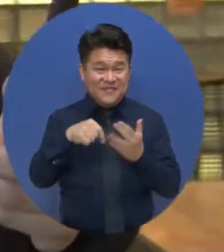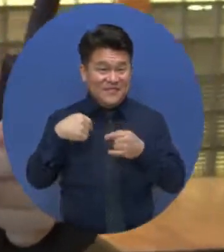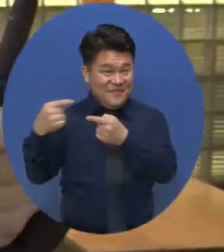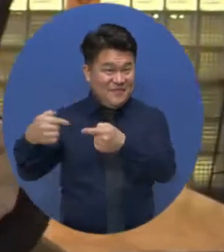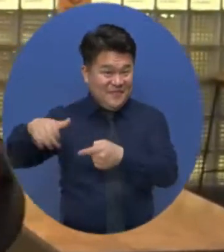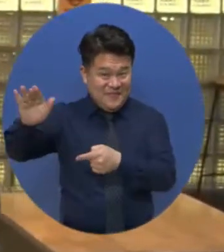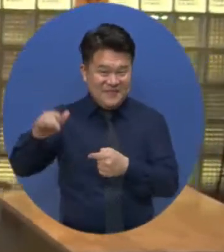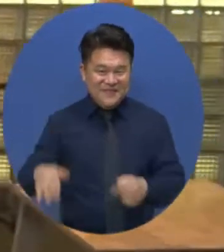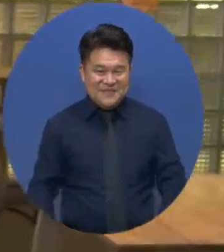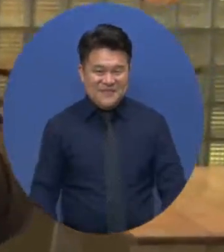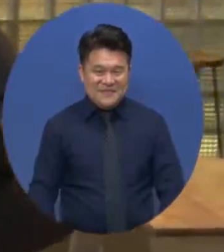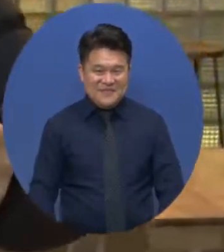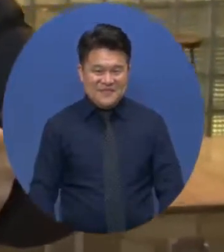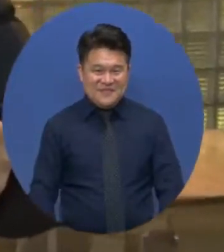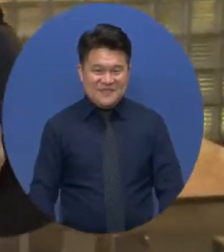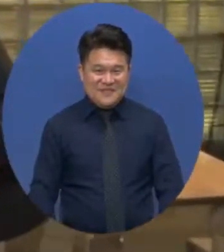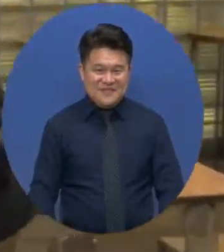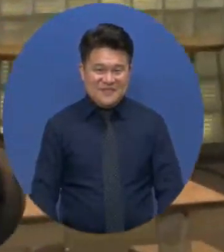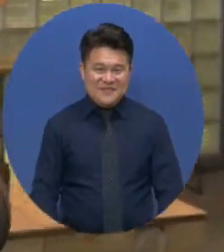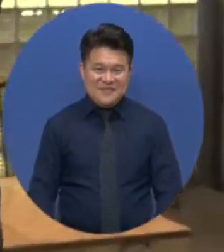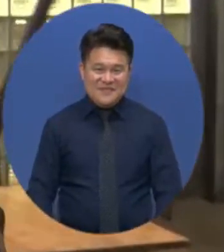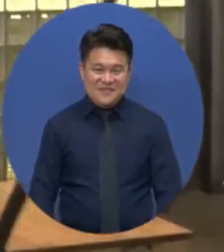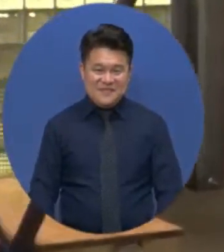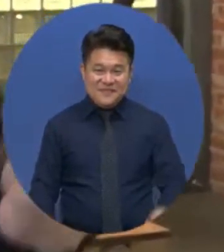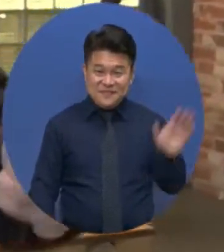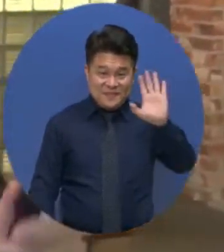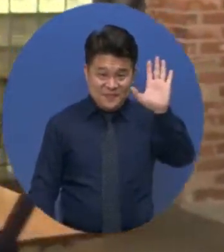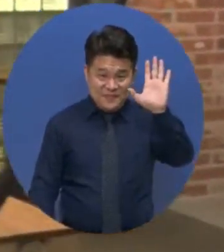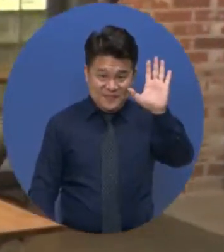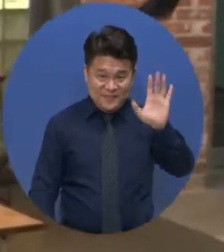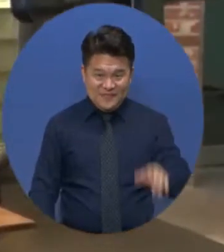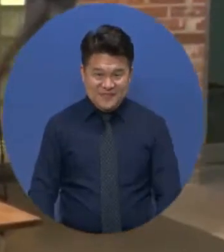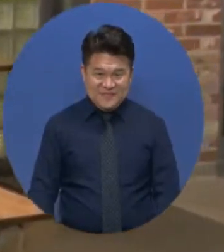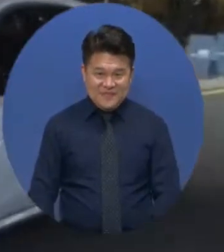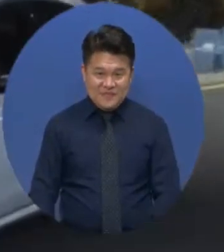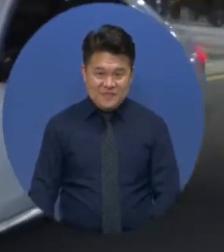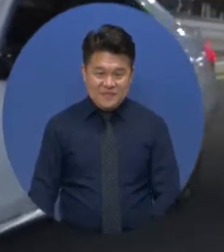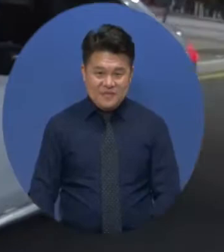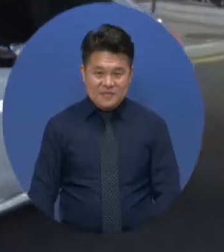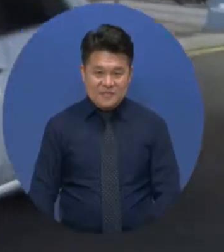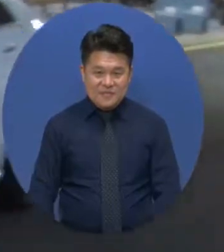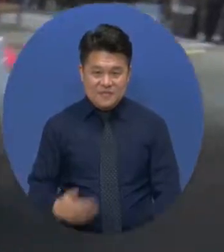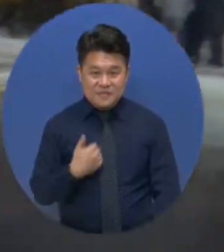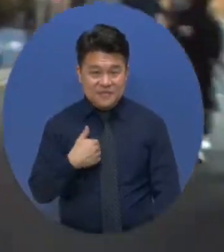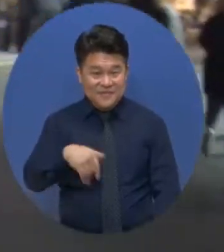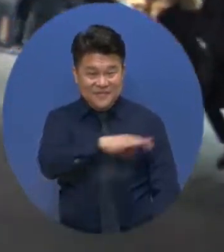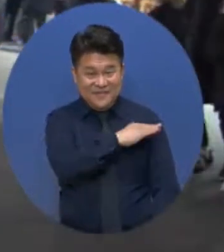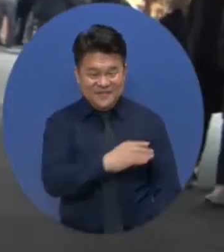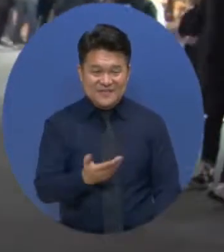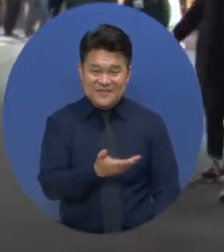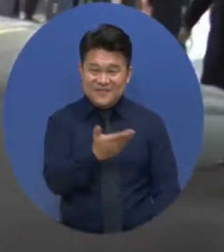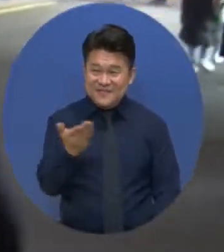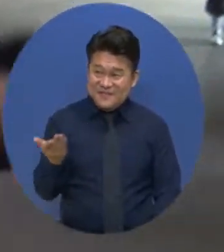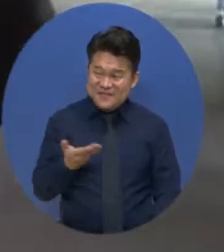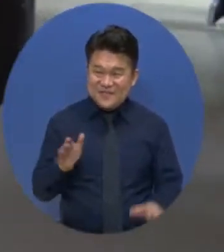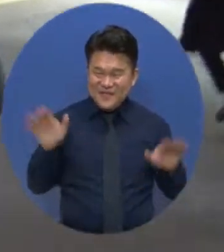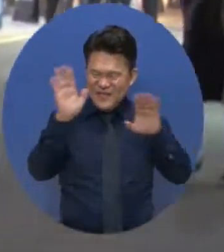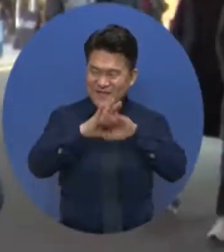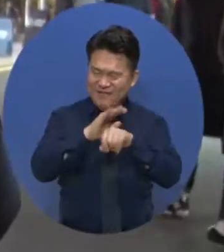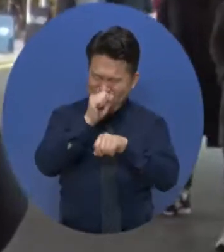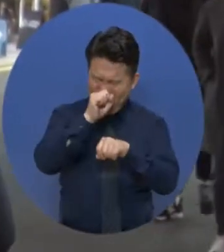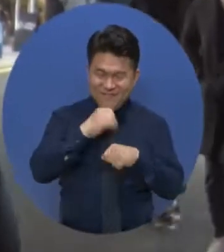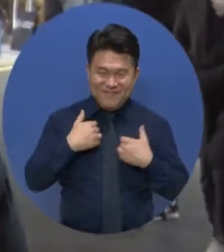저는 이제 다음 스케줄로 넘어가보도록 하겠습니다. 뿅! 그럼 전 가보도록 하겠습니다.